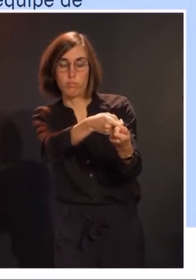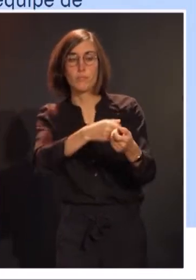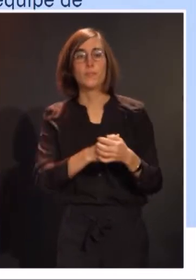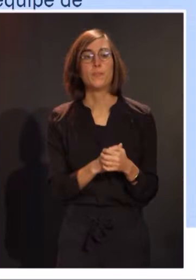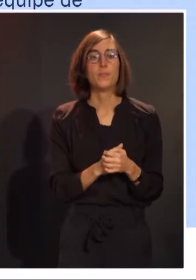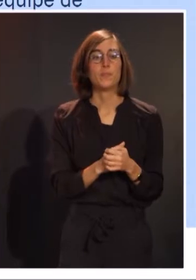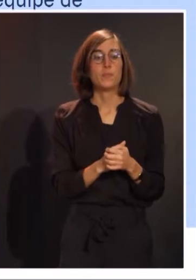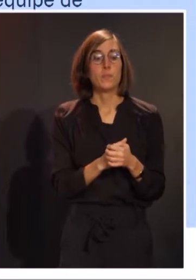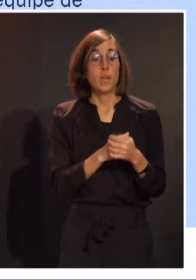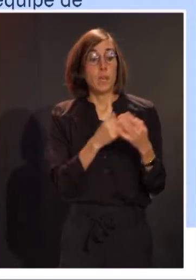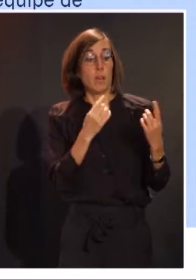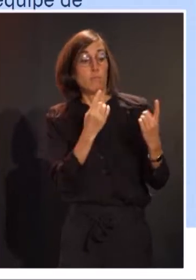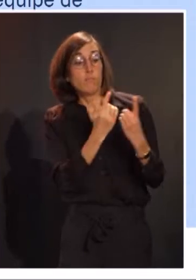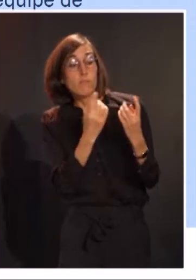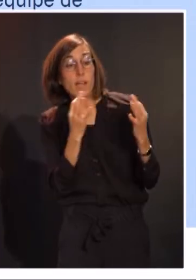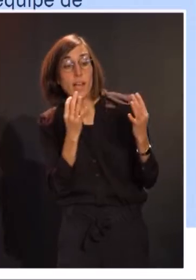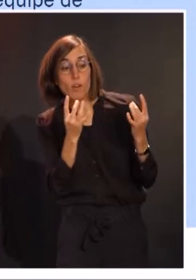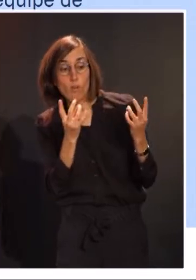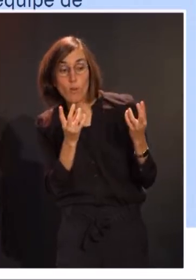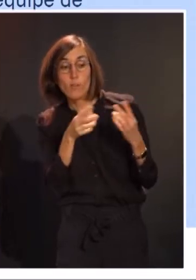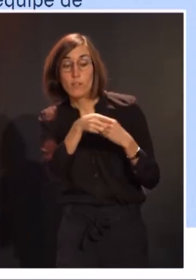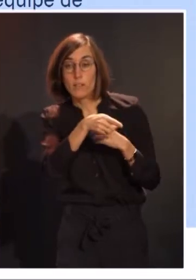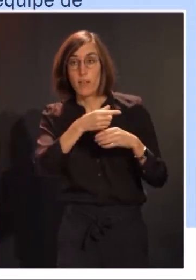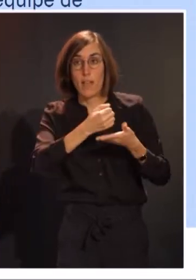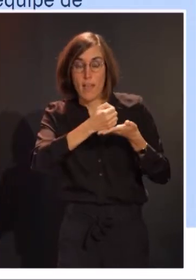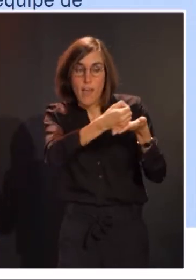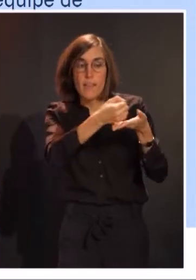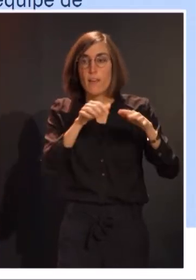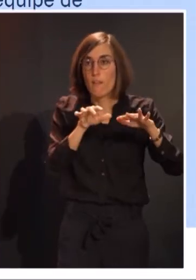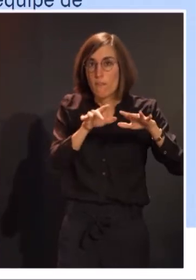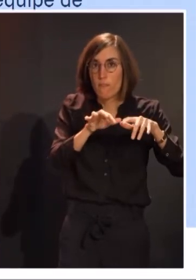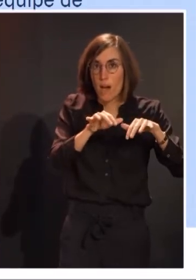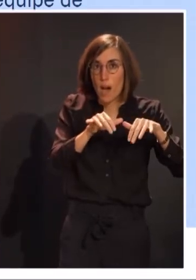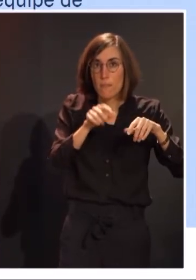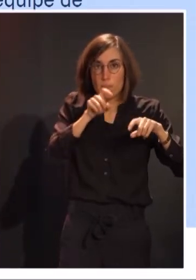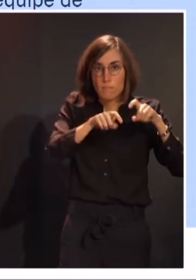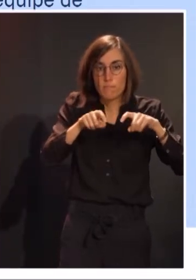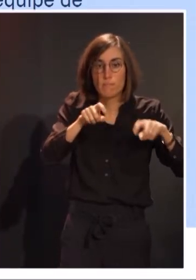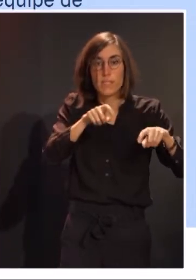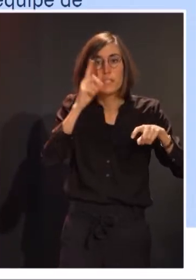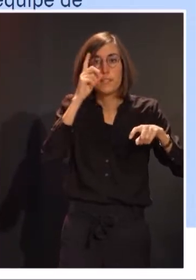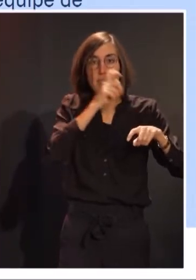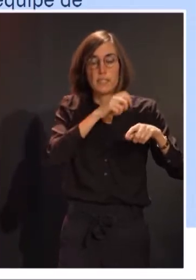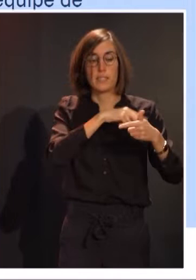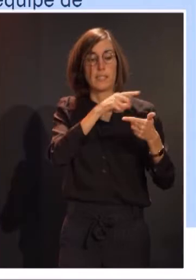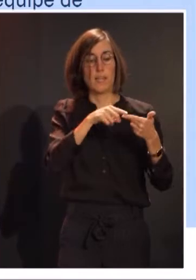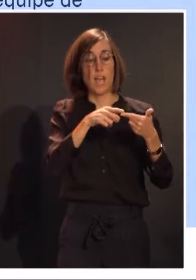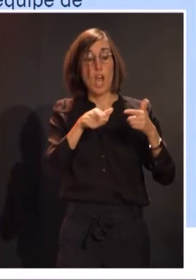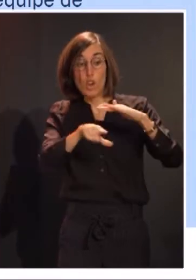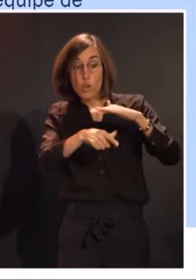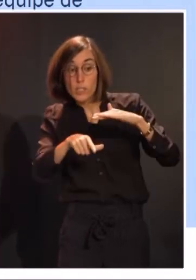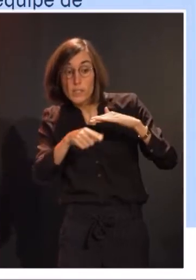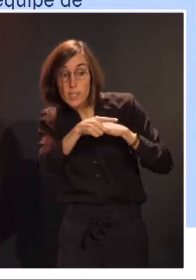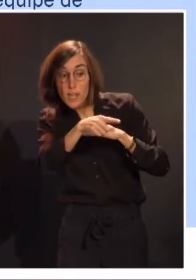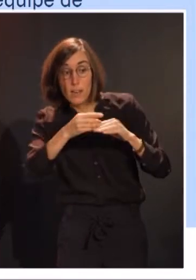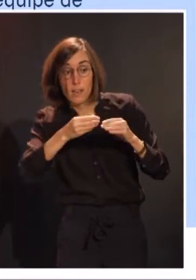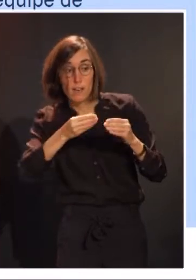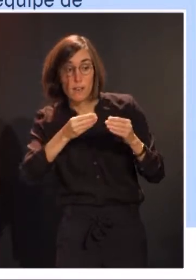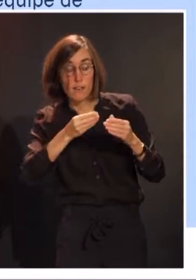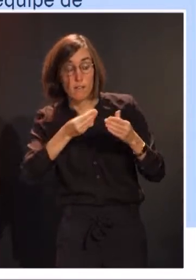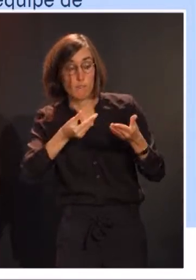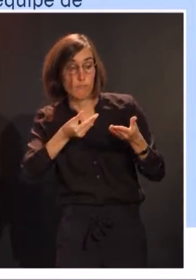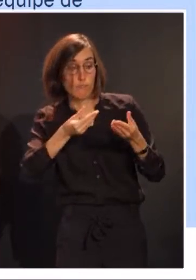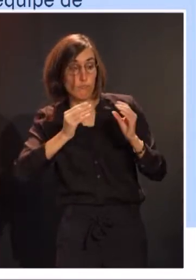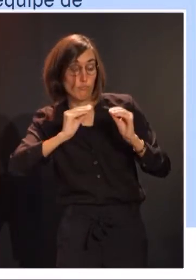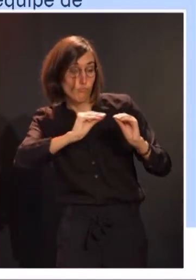était assez faible au début, pour travailler la prise en main des différents logiciels, et également pour lui permettre d'avoir une organisation efficace